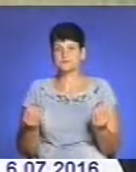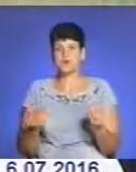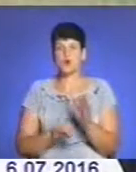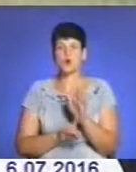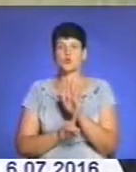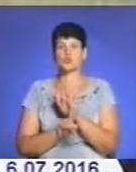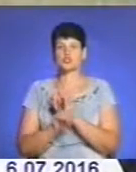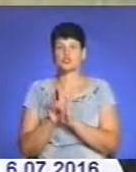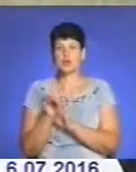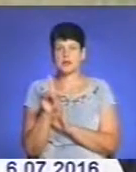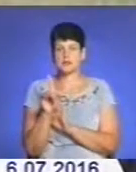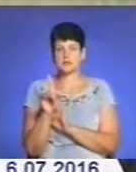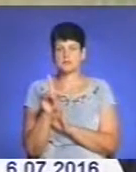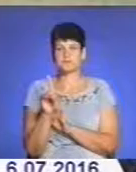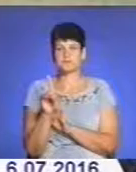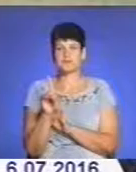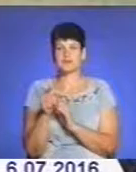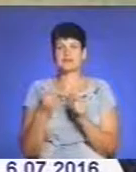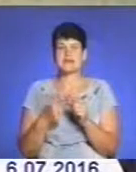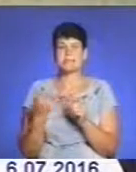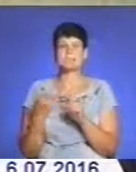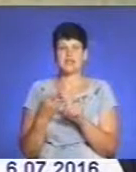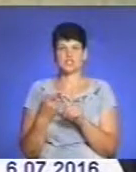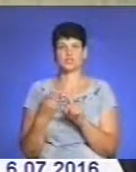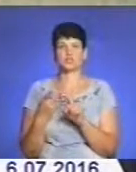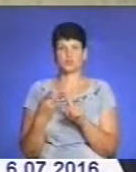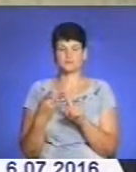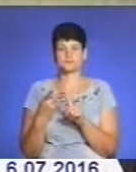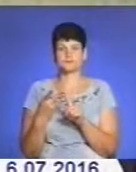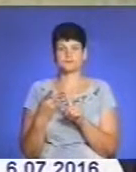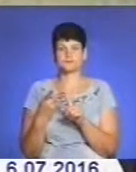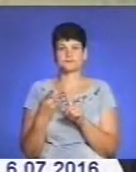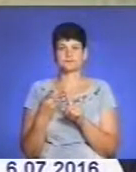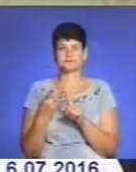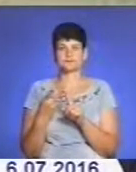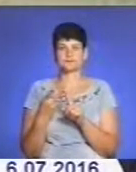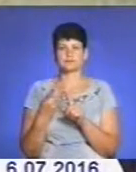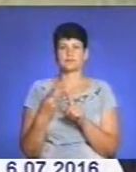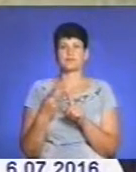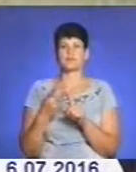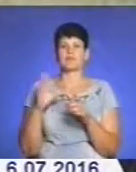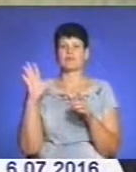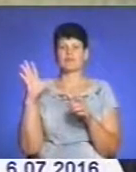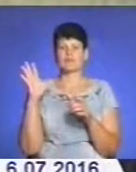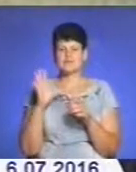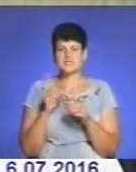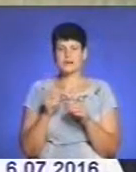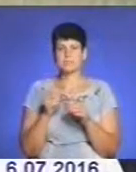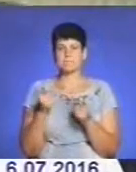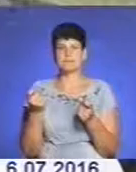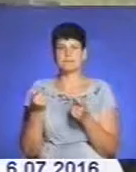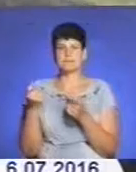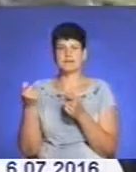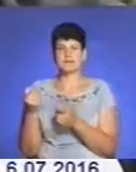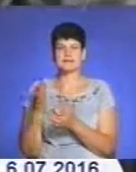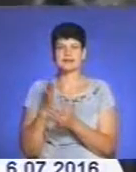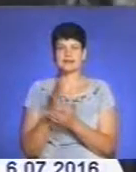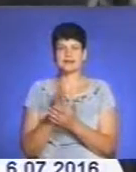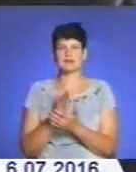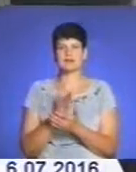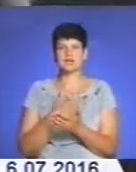розпочалася. От це перше. Друге, що вся інша пшениця, яка знаходиться в